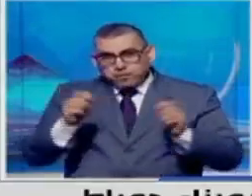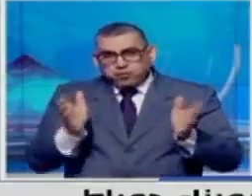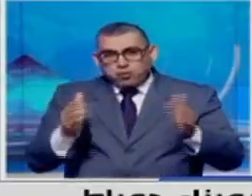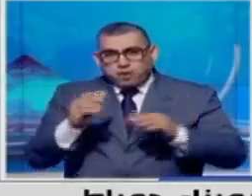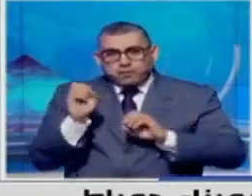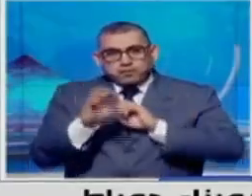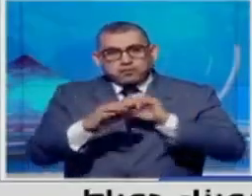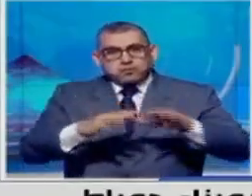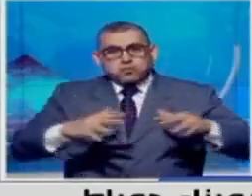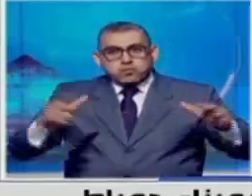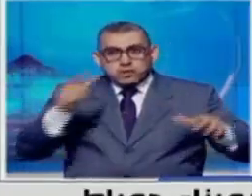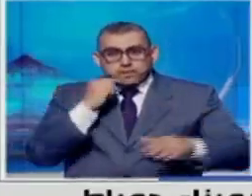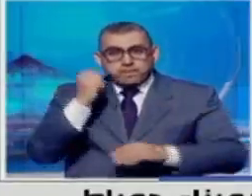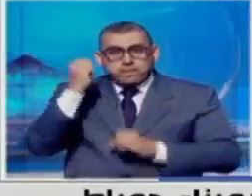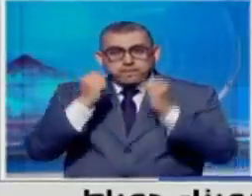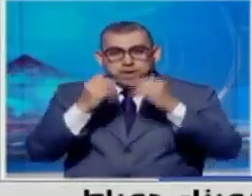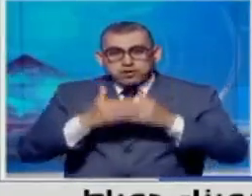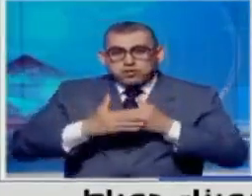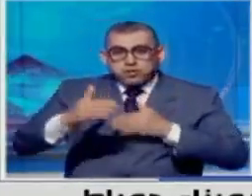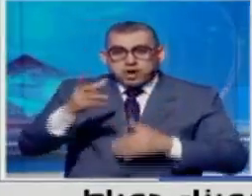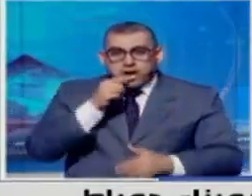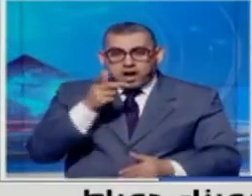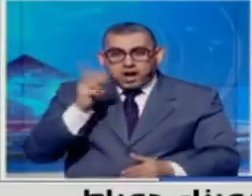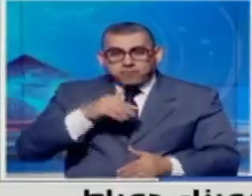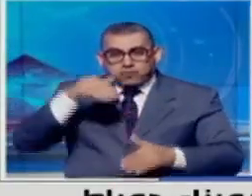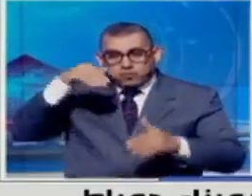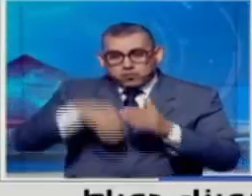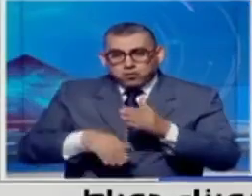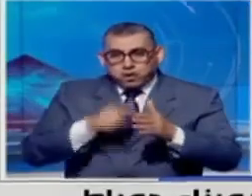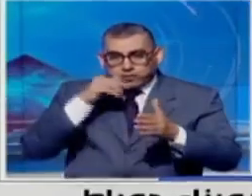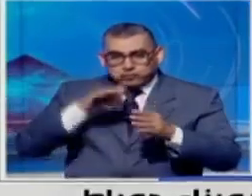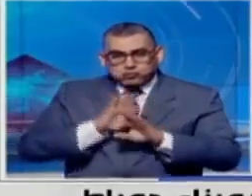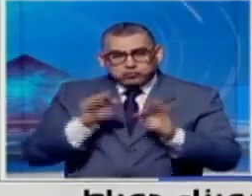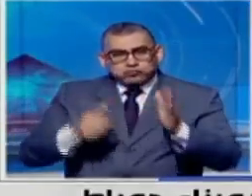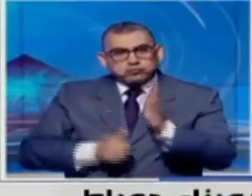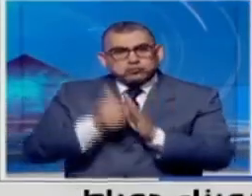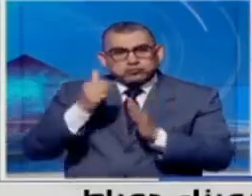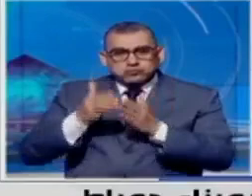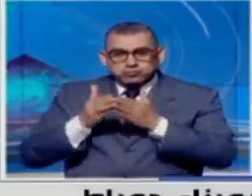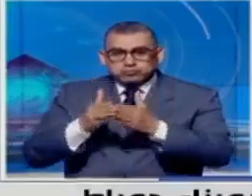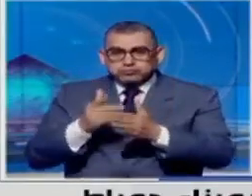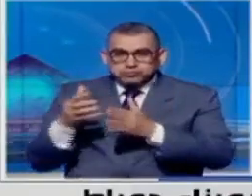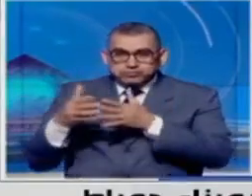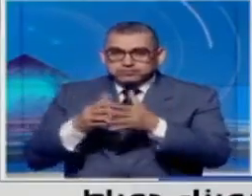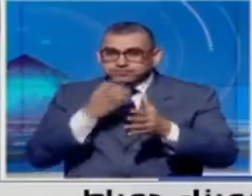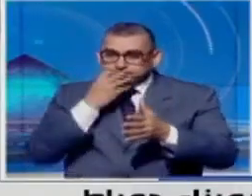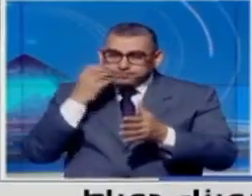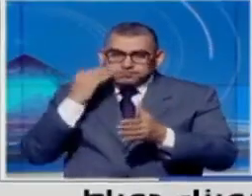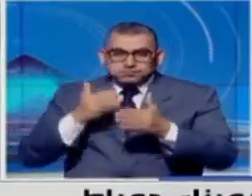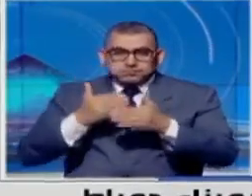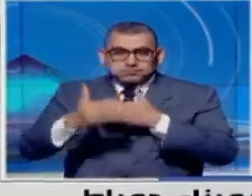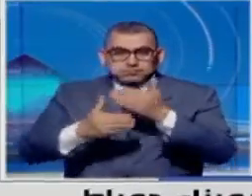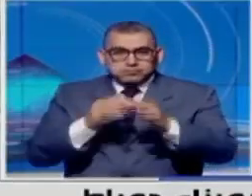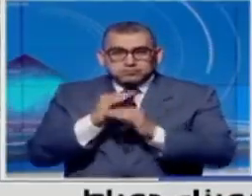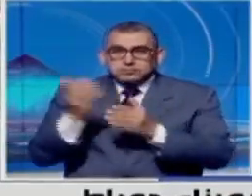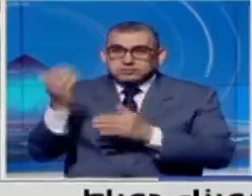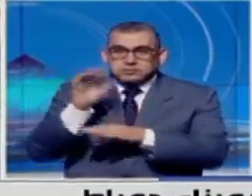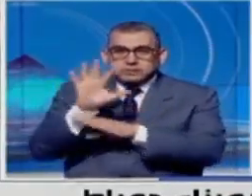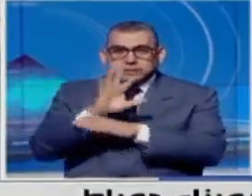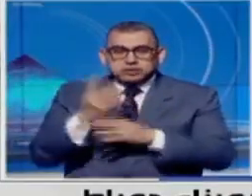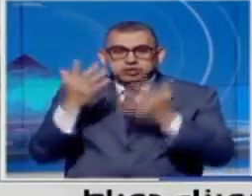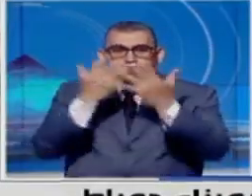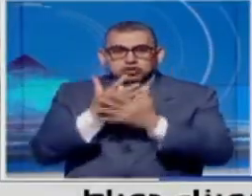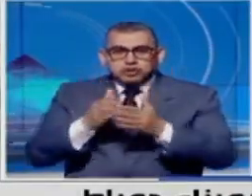مربع محطه بطول ارصفتها وعمق غاطسها نجحت وهي في طور التنفيذ الاخير من جذب اكبر